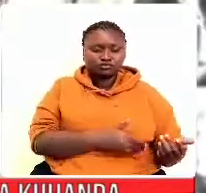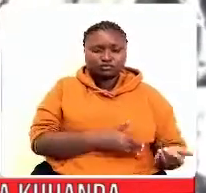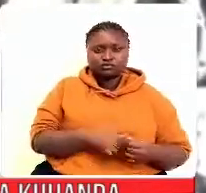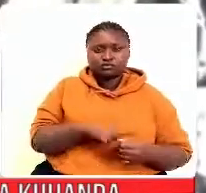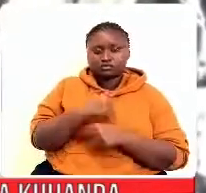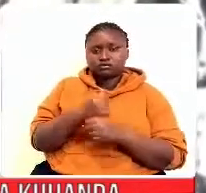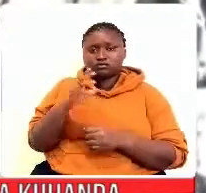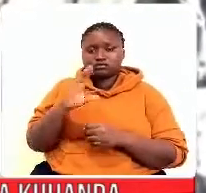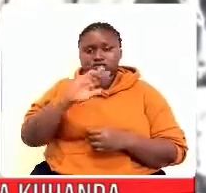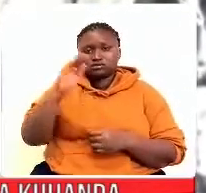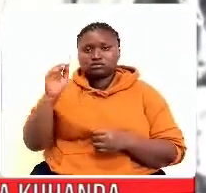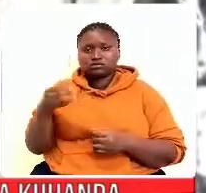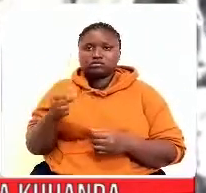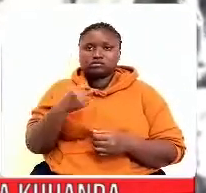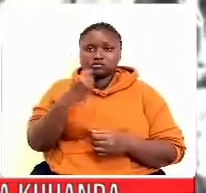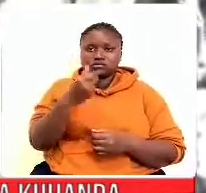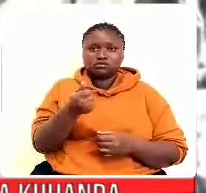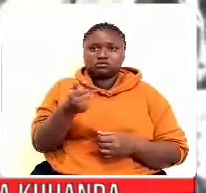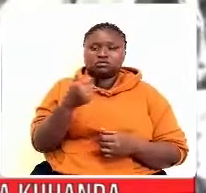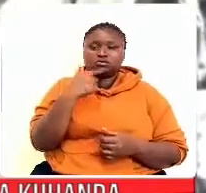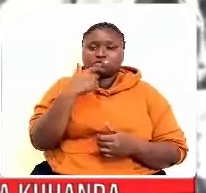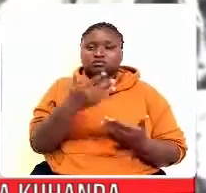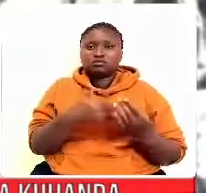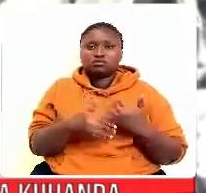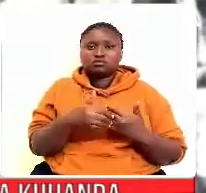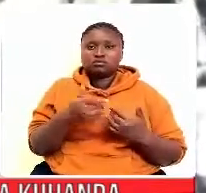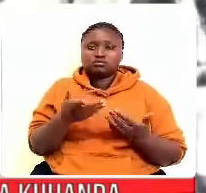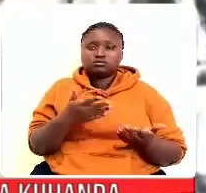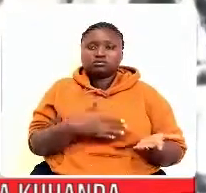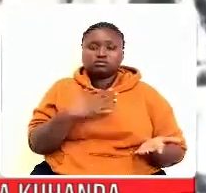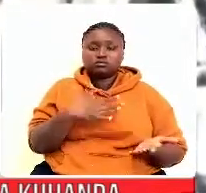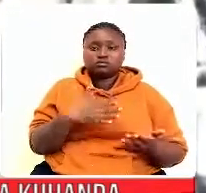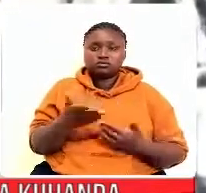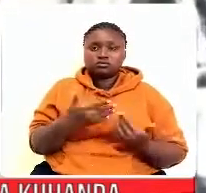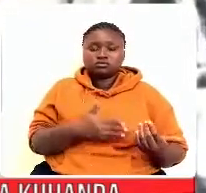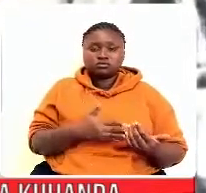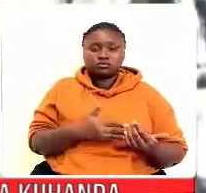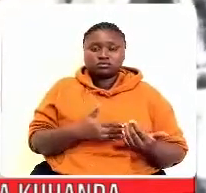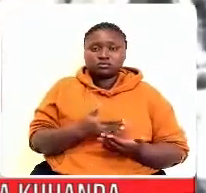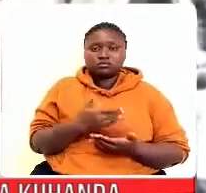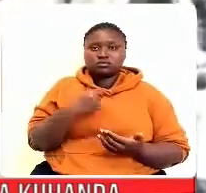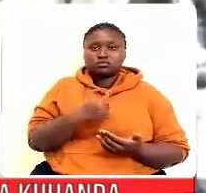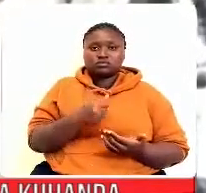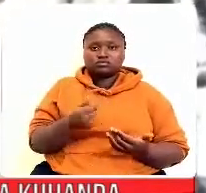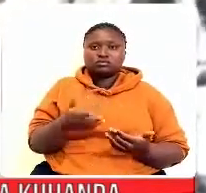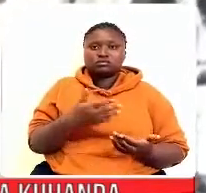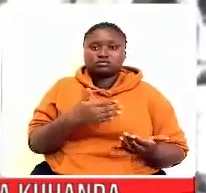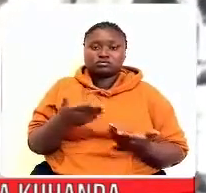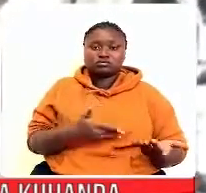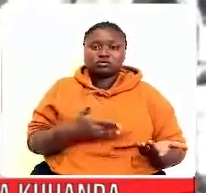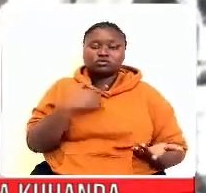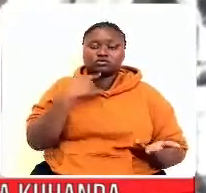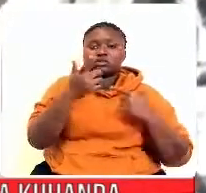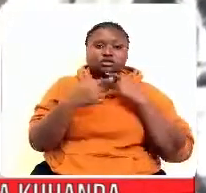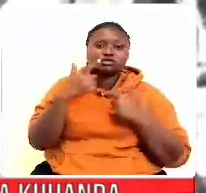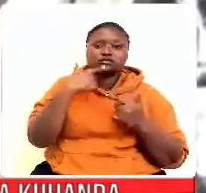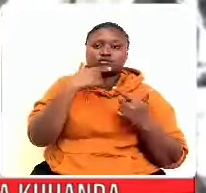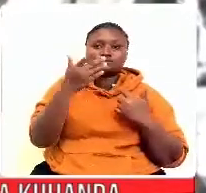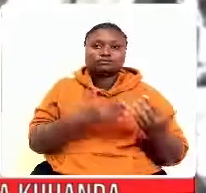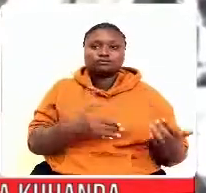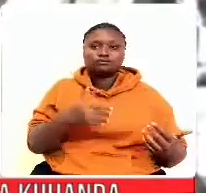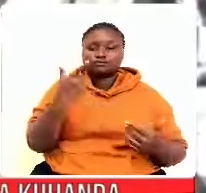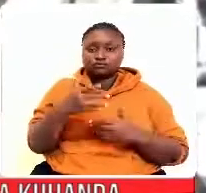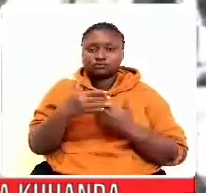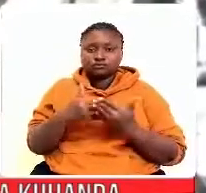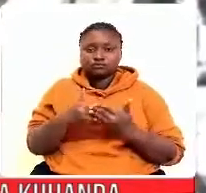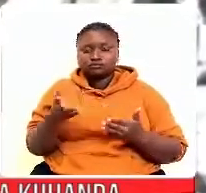angalia ugali, angalia chinzi tunafopata pato. Pato letu la kila siku ni mahindi, na mahindi kosti